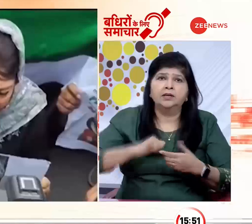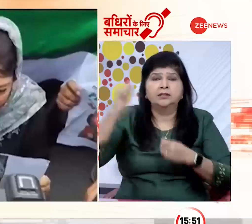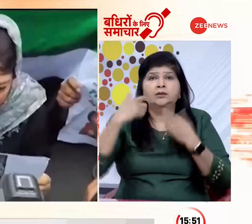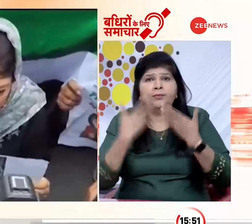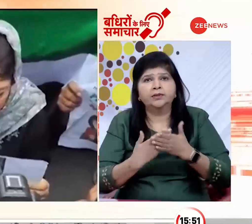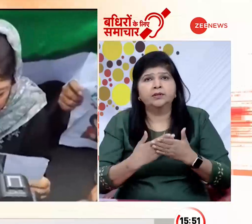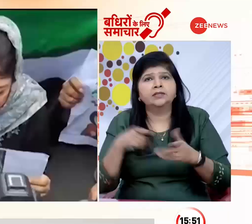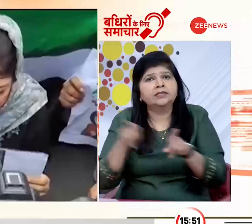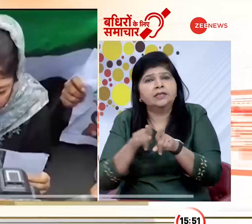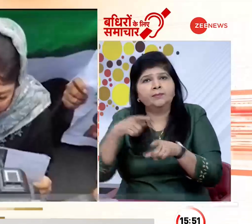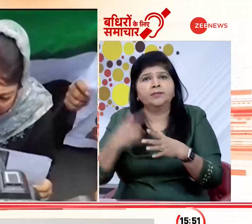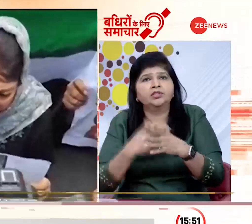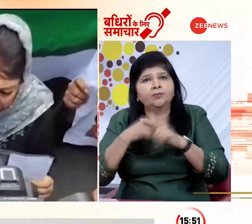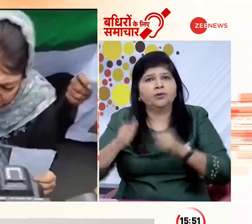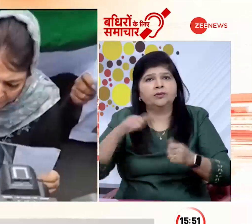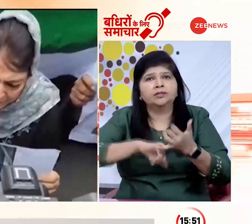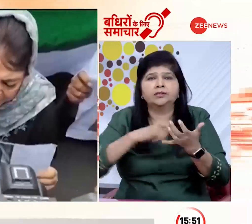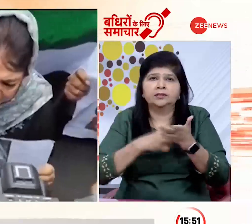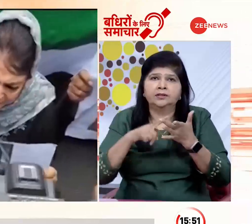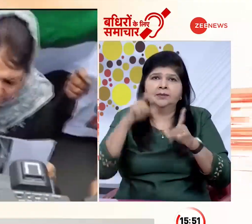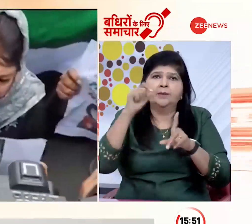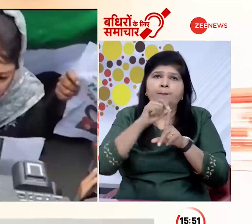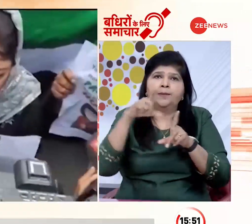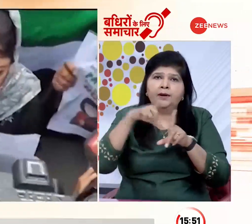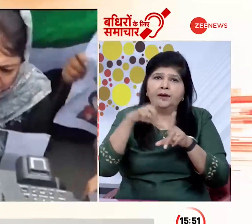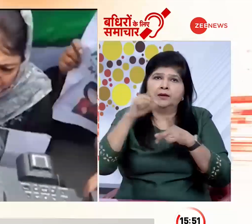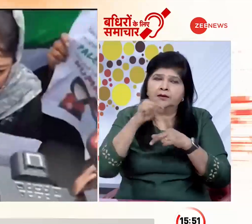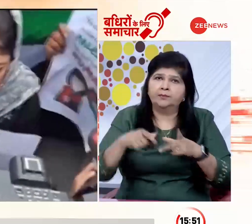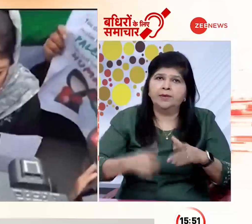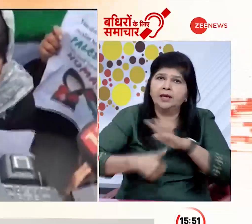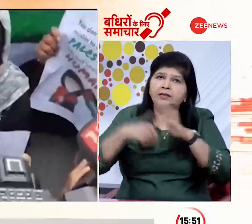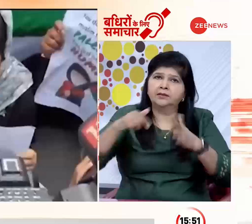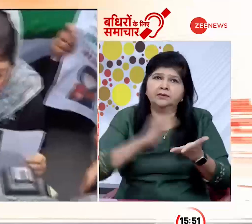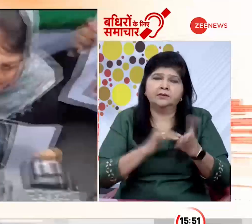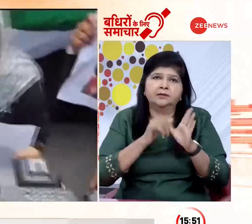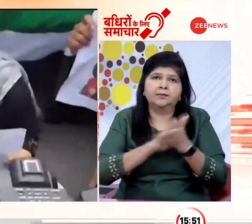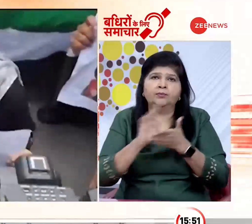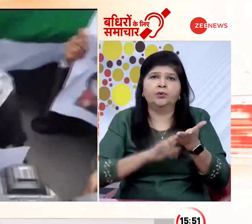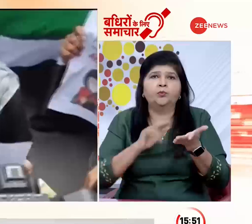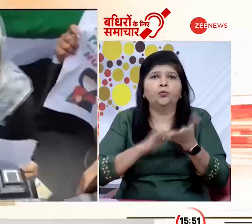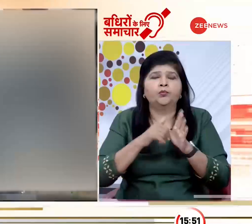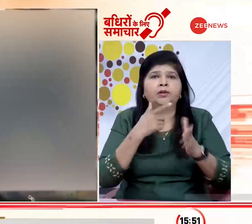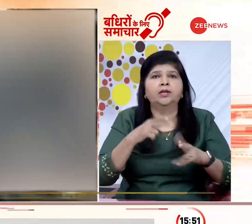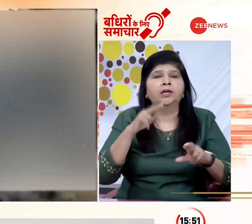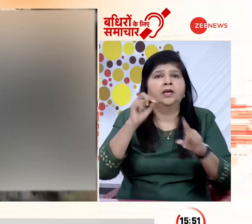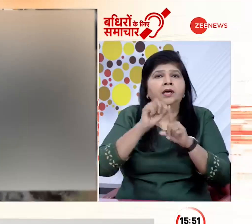है। वहीं जम्मू कश्मीर के श्रीनगर में पीडीपी अध्यक्ष महबूबा मुफ्ती ने